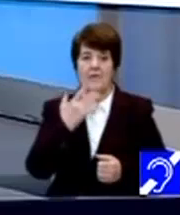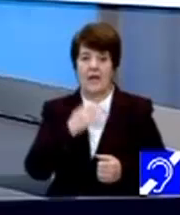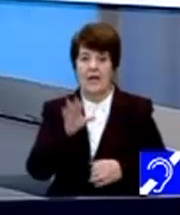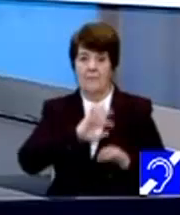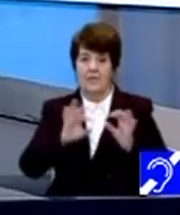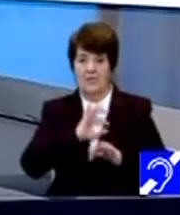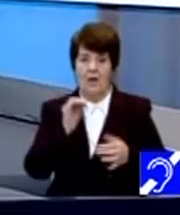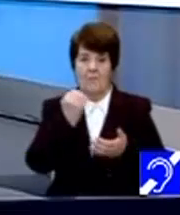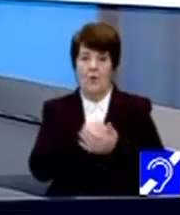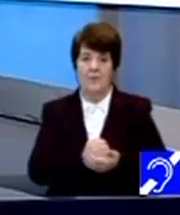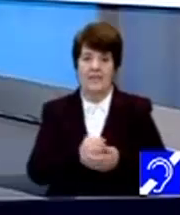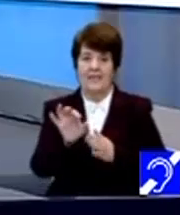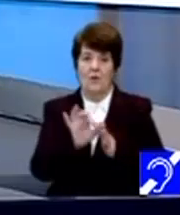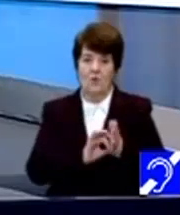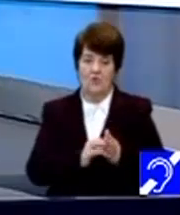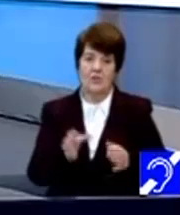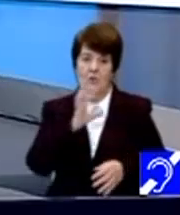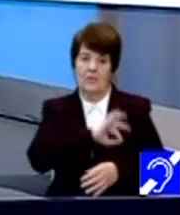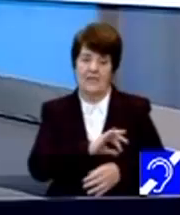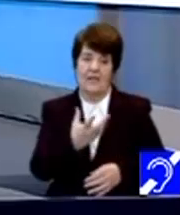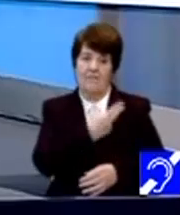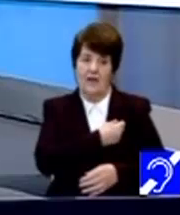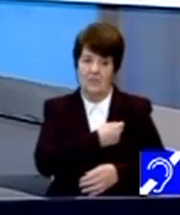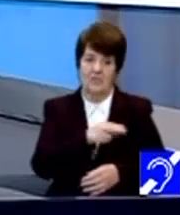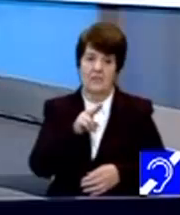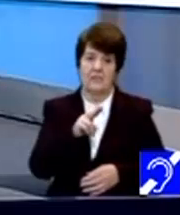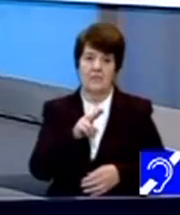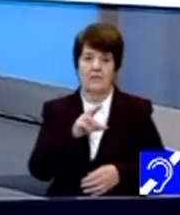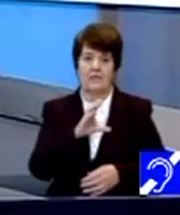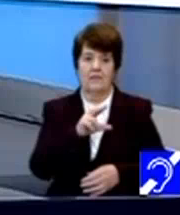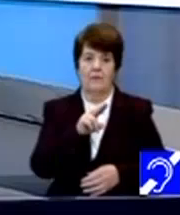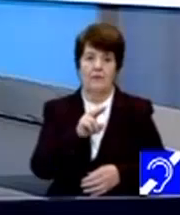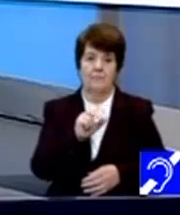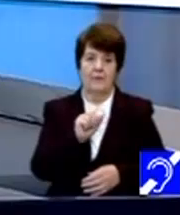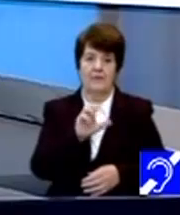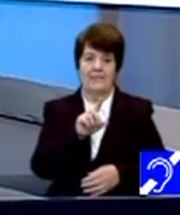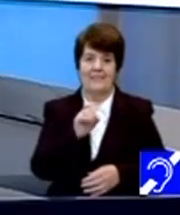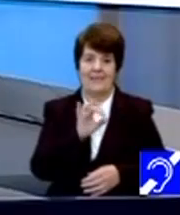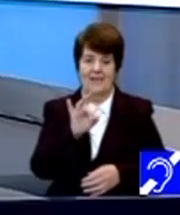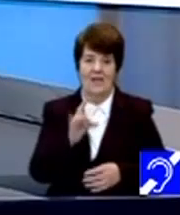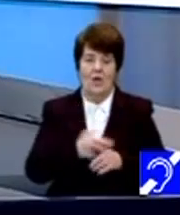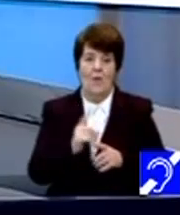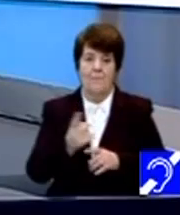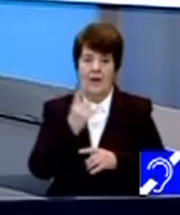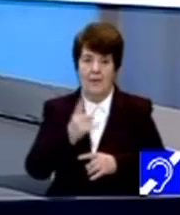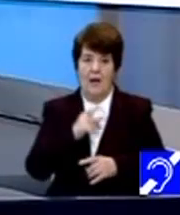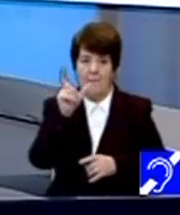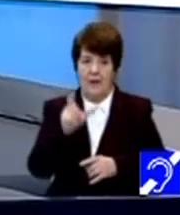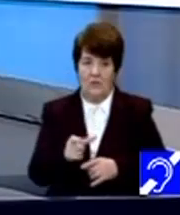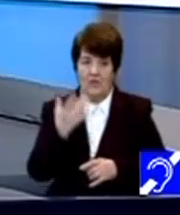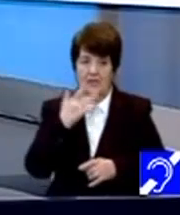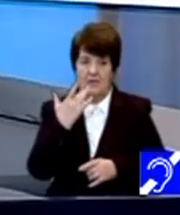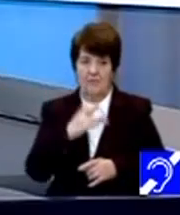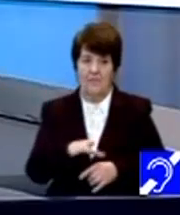Agenția Americană a Medicamentului a aprobat în regim de urgență utilizarea vaccinului produs de Pfizer. Imunizarea va începe în câteva zile, iar prima